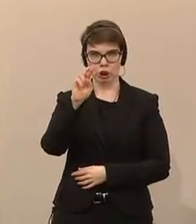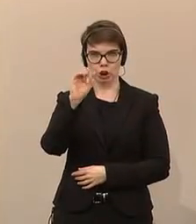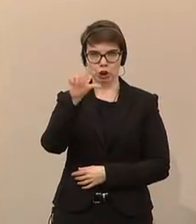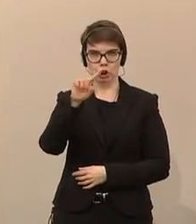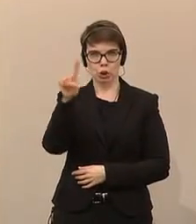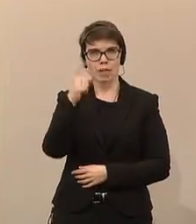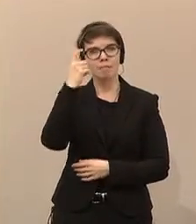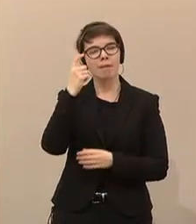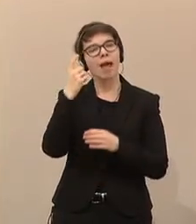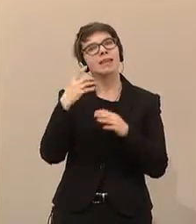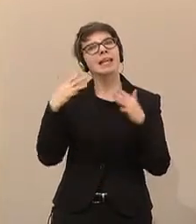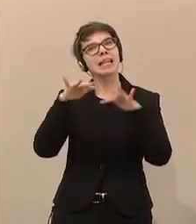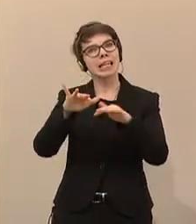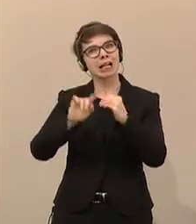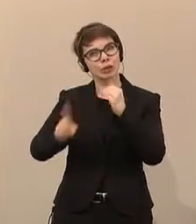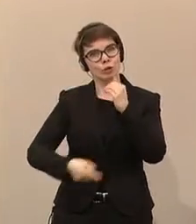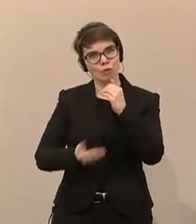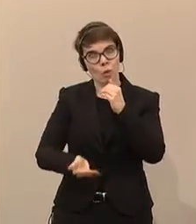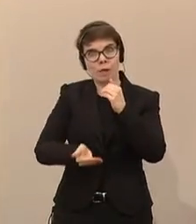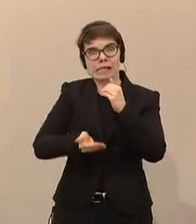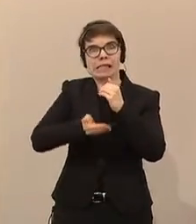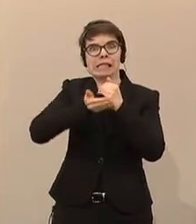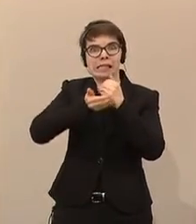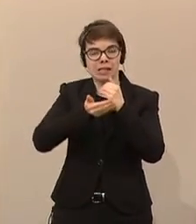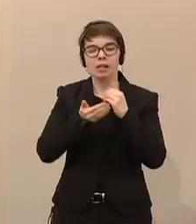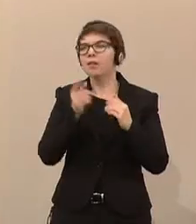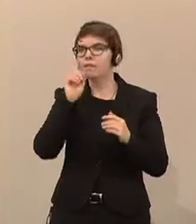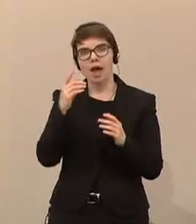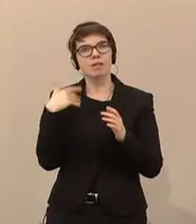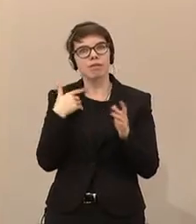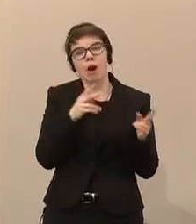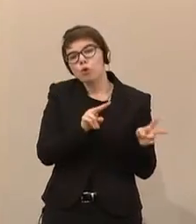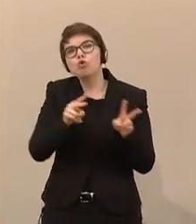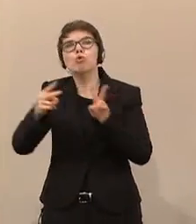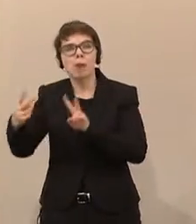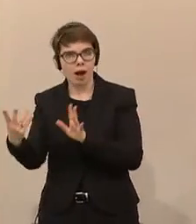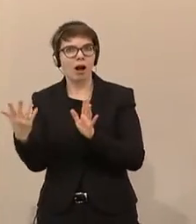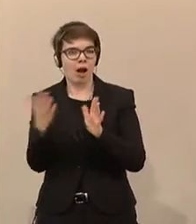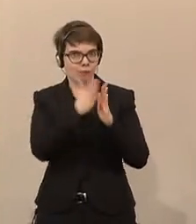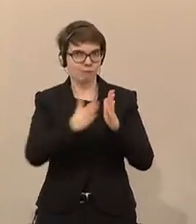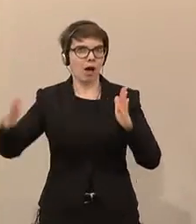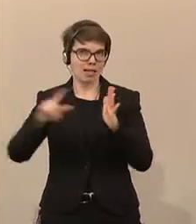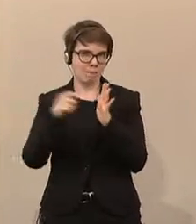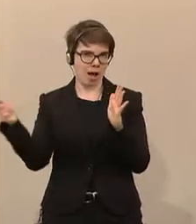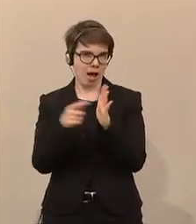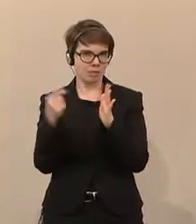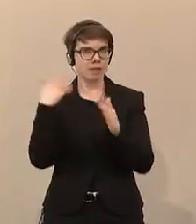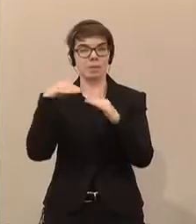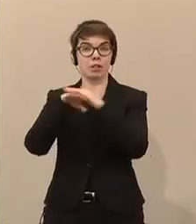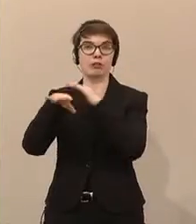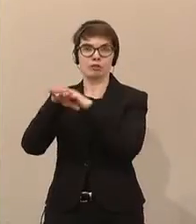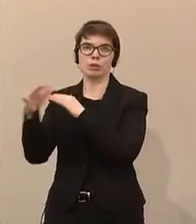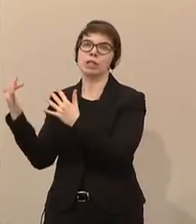Integrationstopf ausläuft. Wir wissen, das war eine Maßnahme auf eine temporäre Maßnahme, eine Maßnahme auf Zeit, die dieser Flüchtlingswelle, die im Übrigen auch